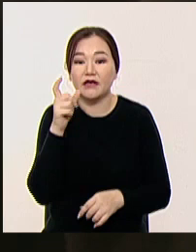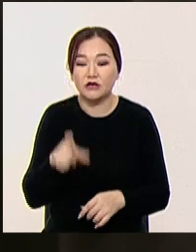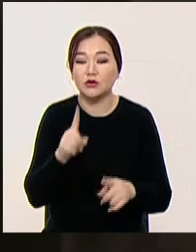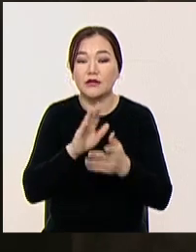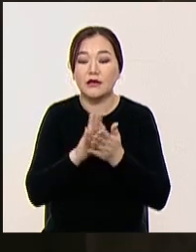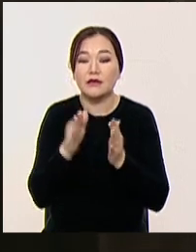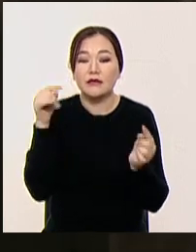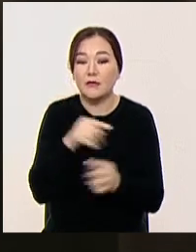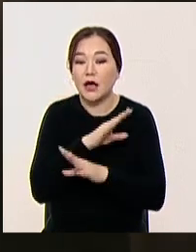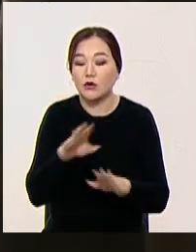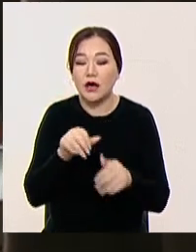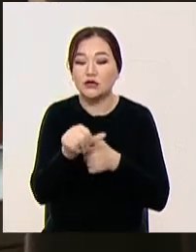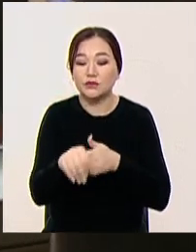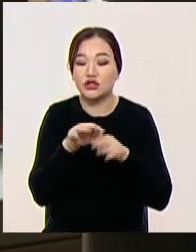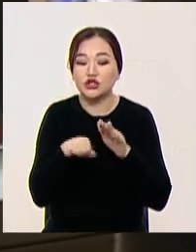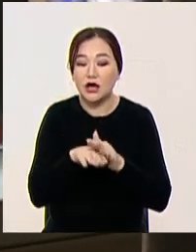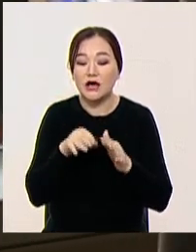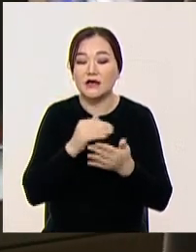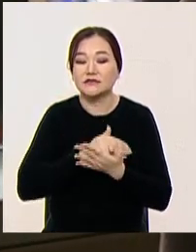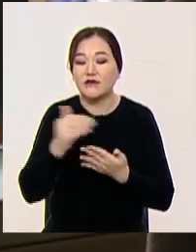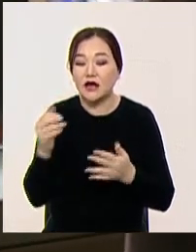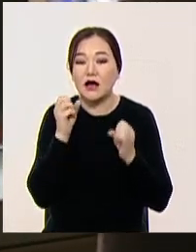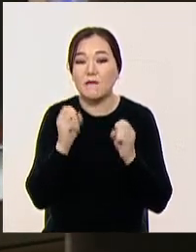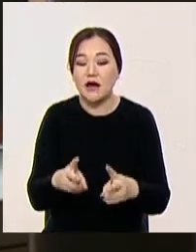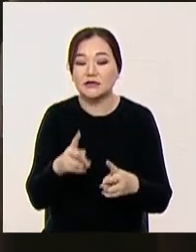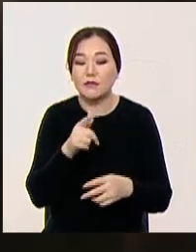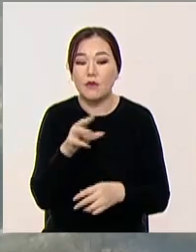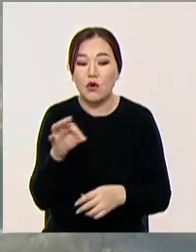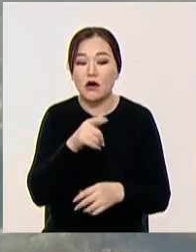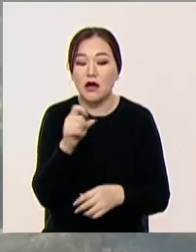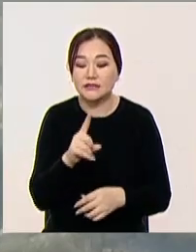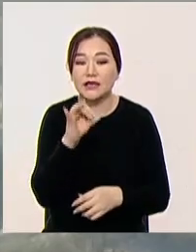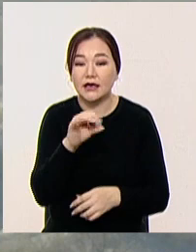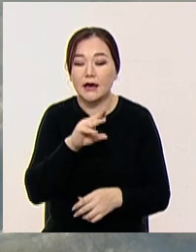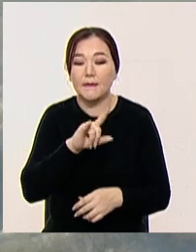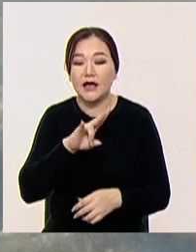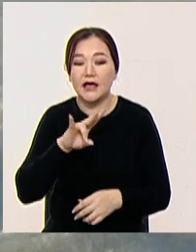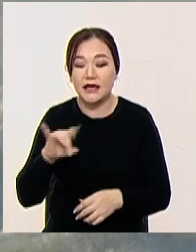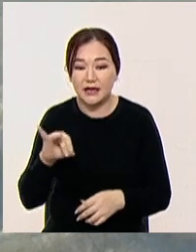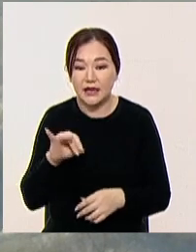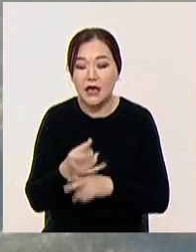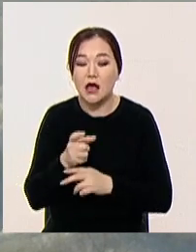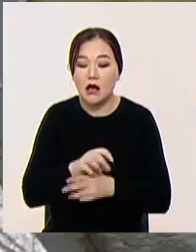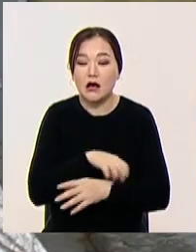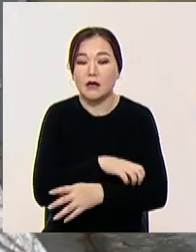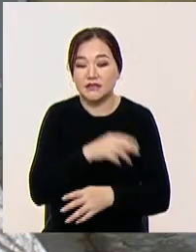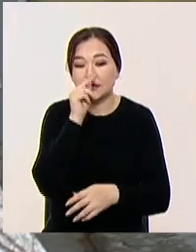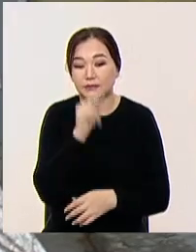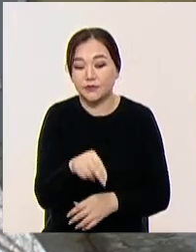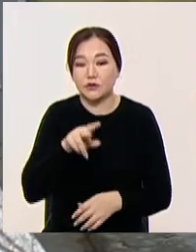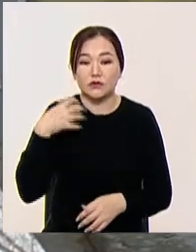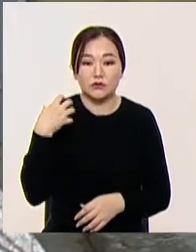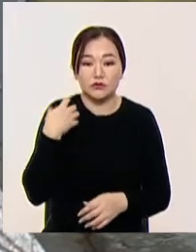положено, особенно в шахтах сверхкатегорийных и опасных по газу и пыли. В итоге комиссия заключила, вина